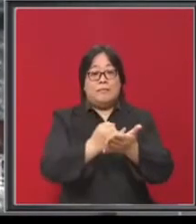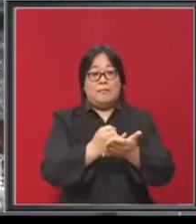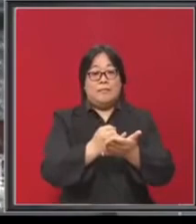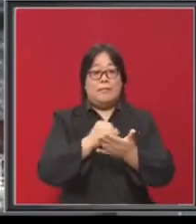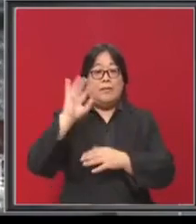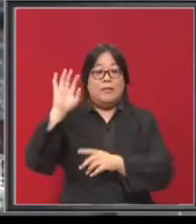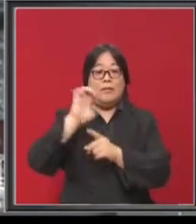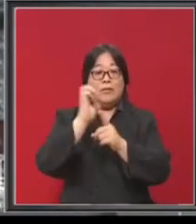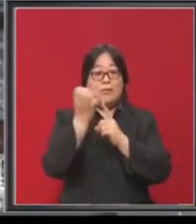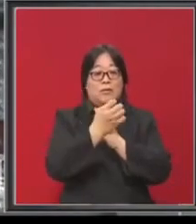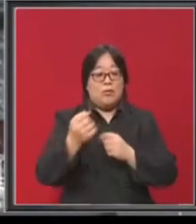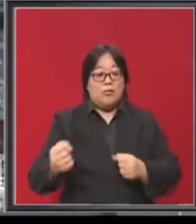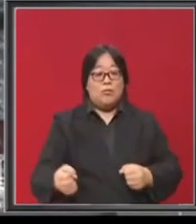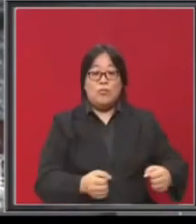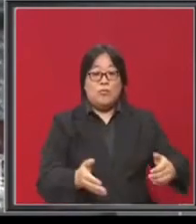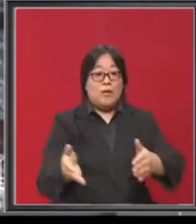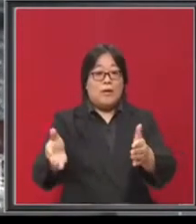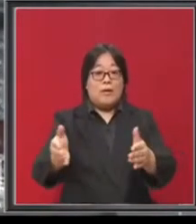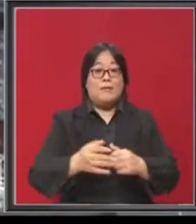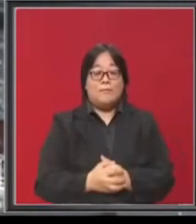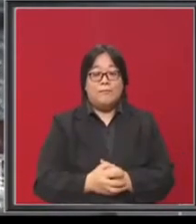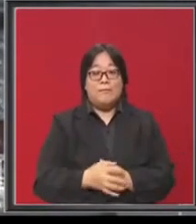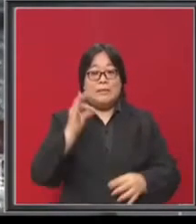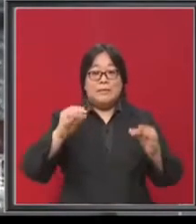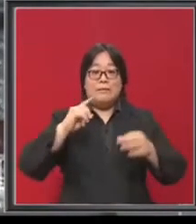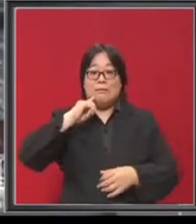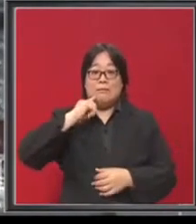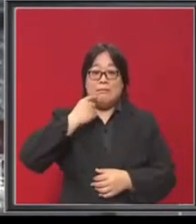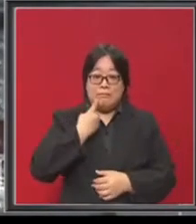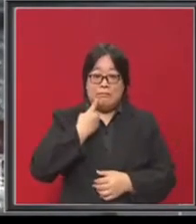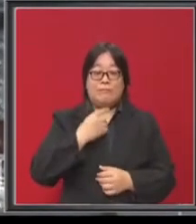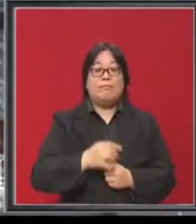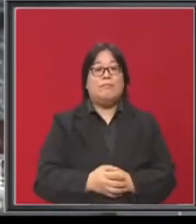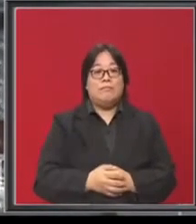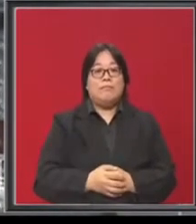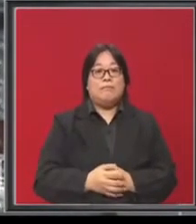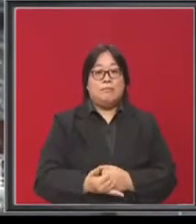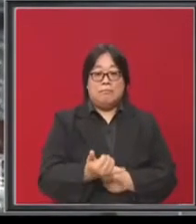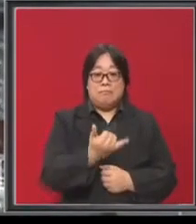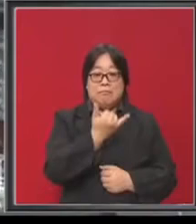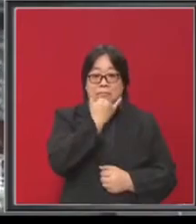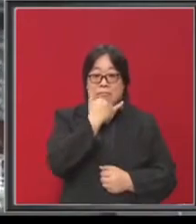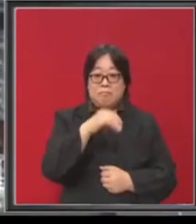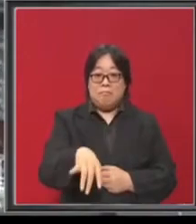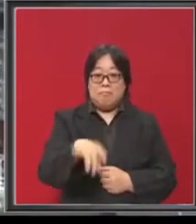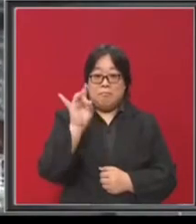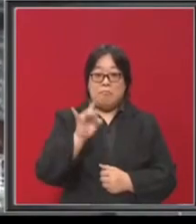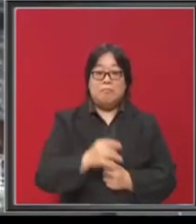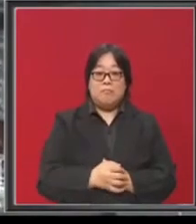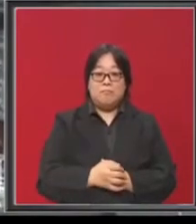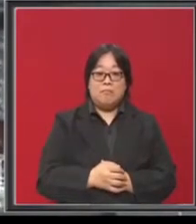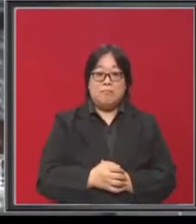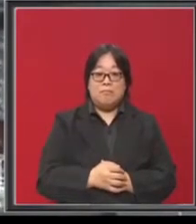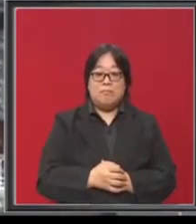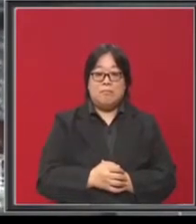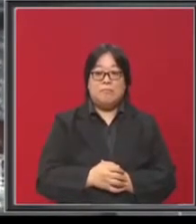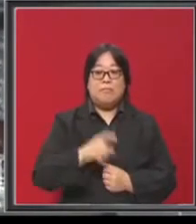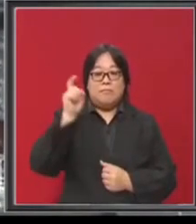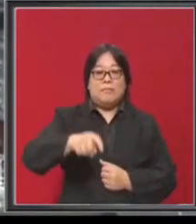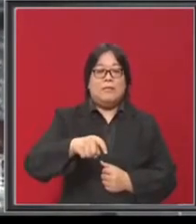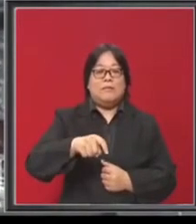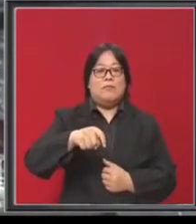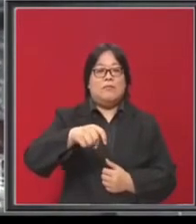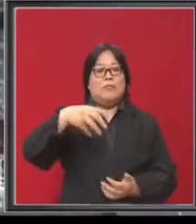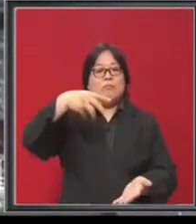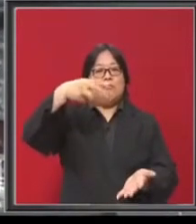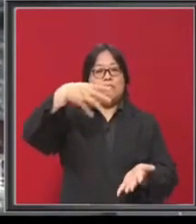alam sekitar sungai ini jika sides salah hanya dikenakan Mendi